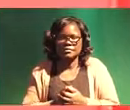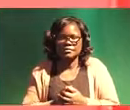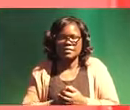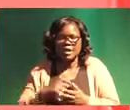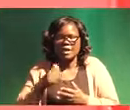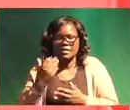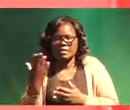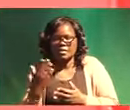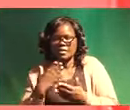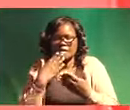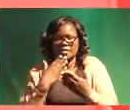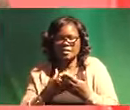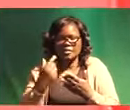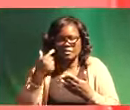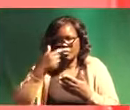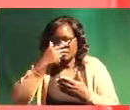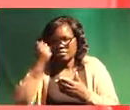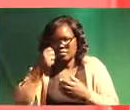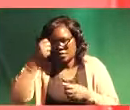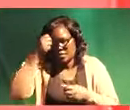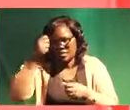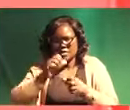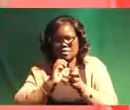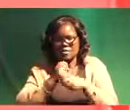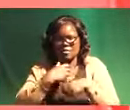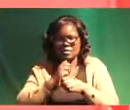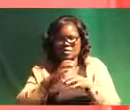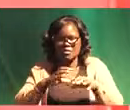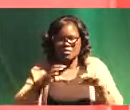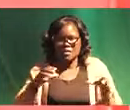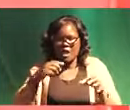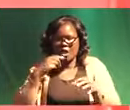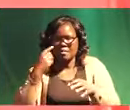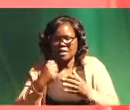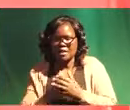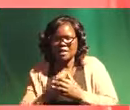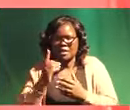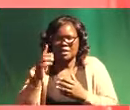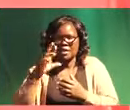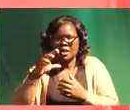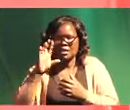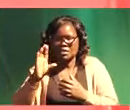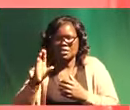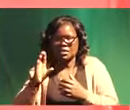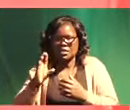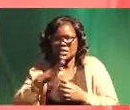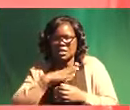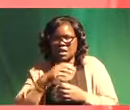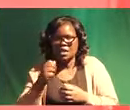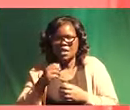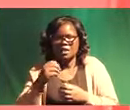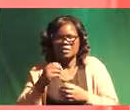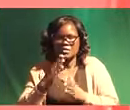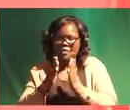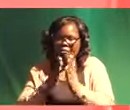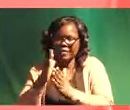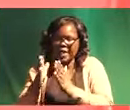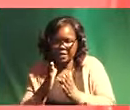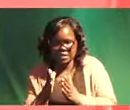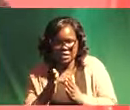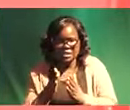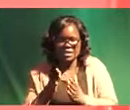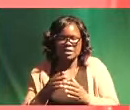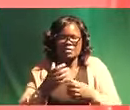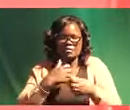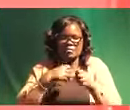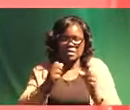Ingine nashukuru wewe sababu umeamua utatutengenezea soko ya miraa huko DRC. Na tumeanza hiyo mkakati. Mimi